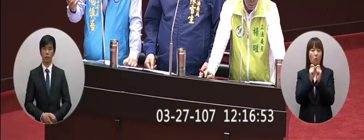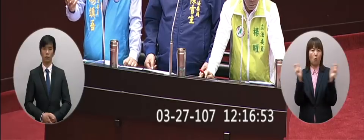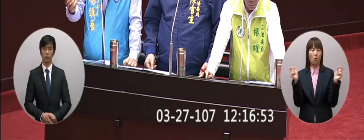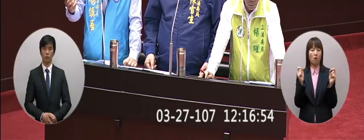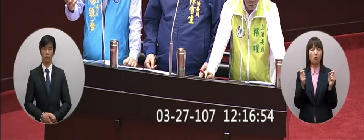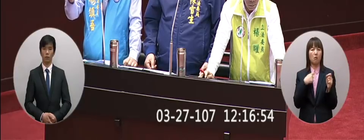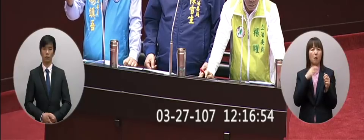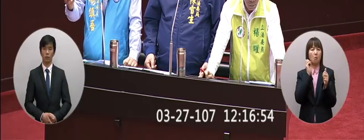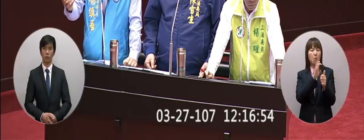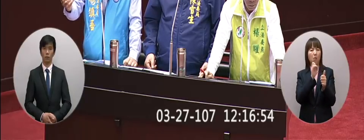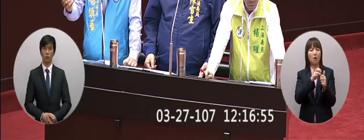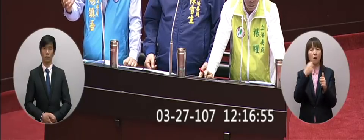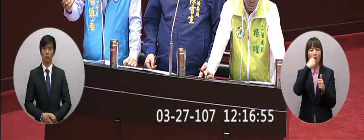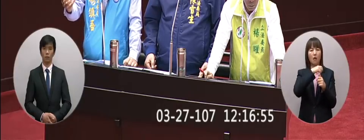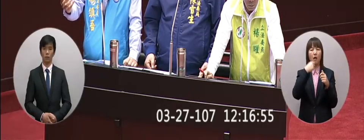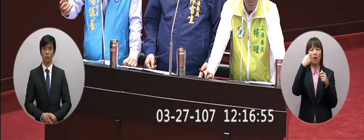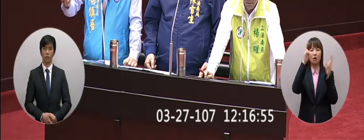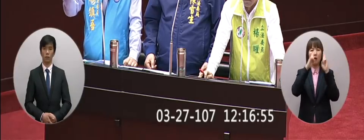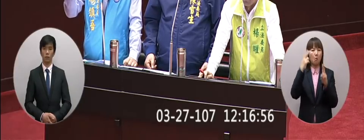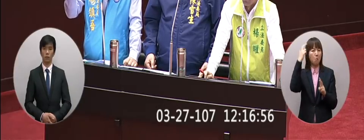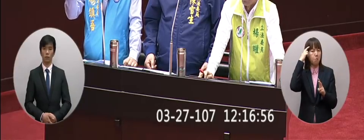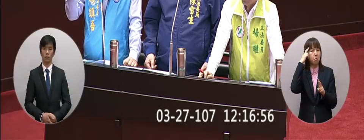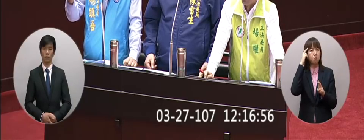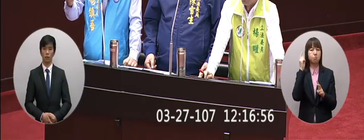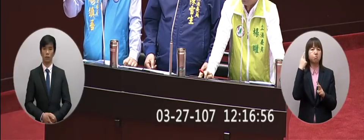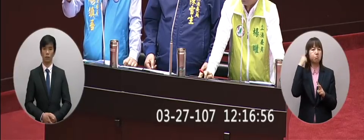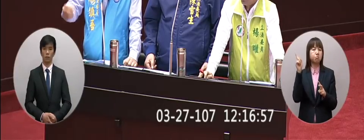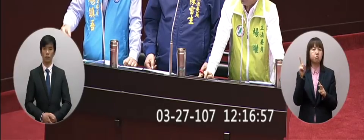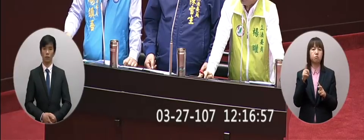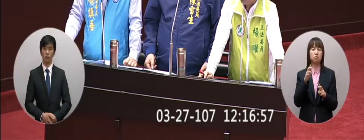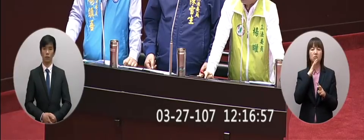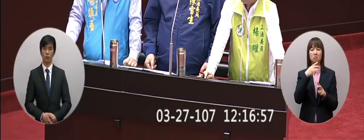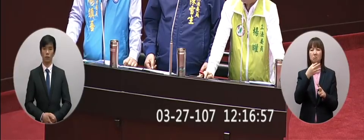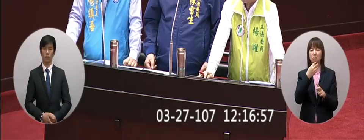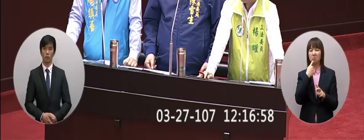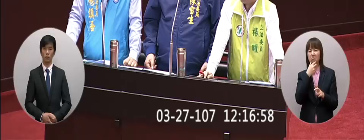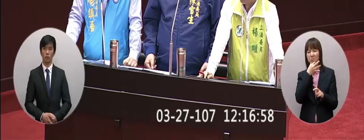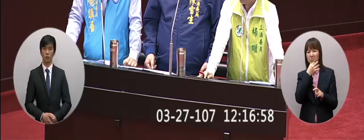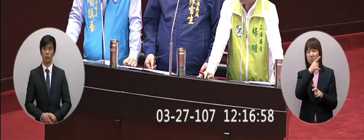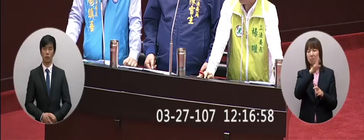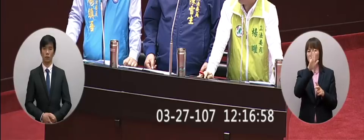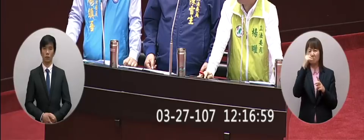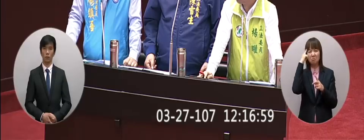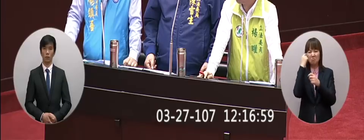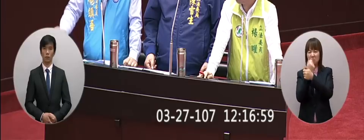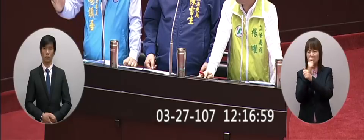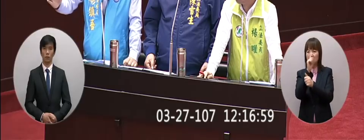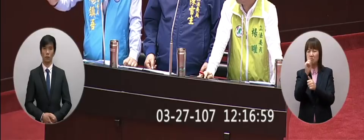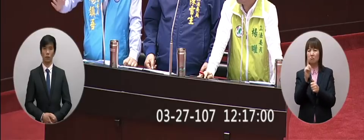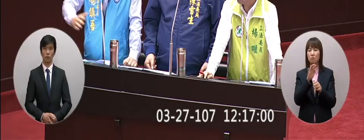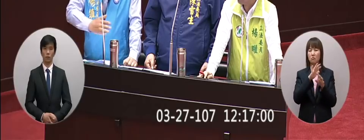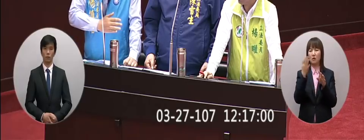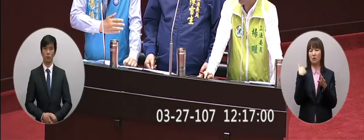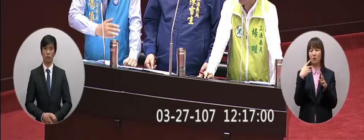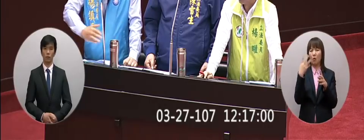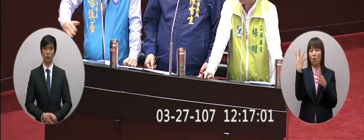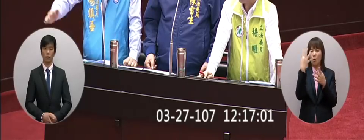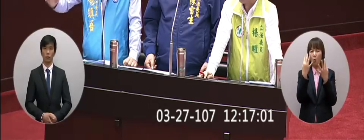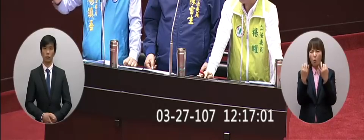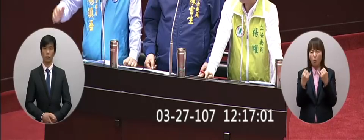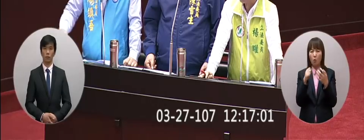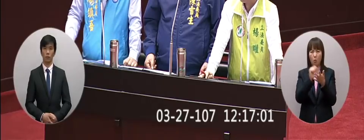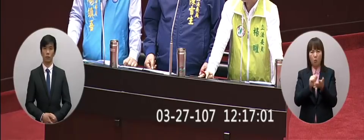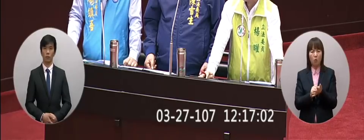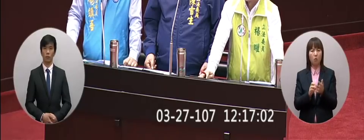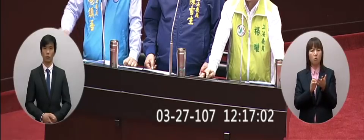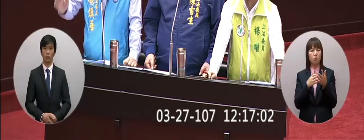是我们怎么讲，台电就是听不下去。我们真的很怀疑台电是不是有什么特别的考虑？为什么当所有的数据摊在